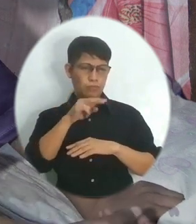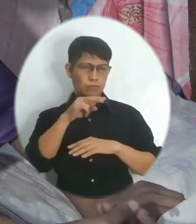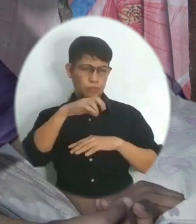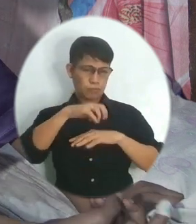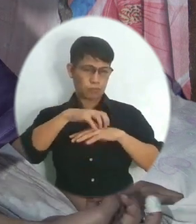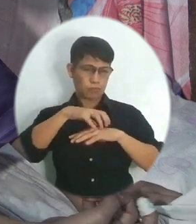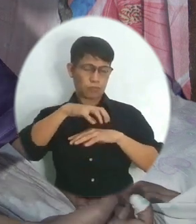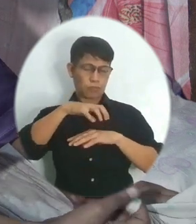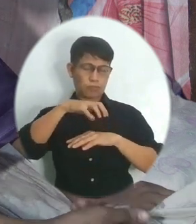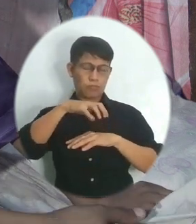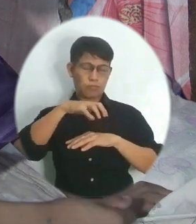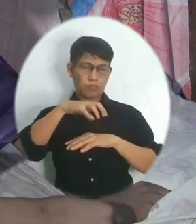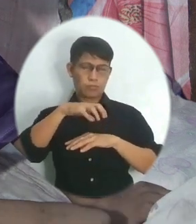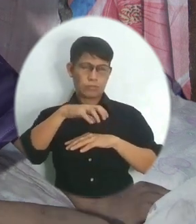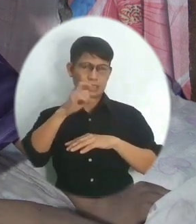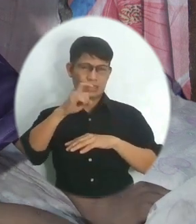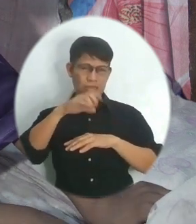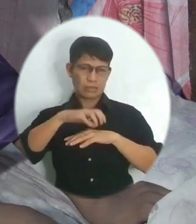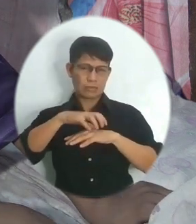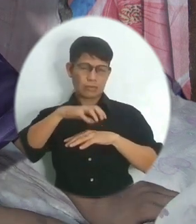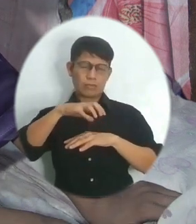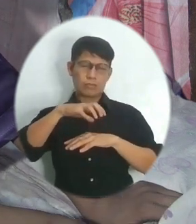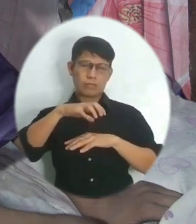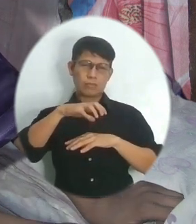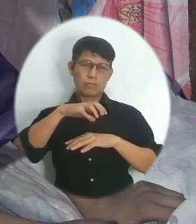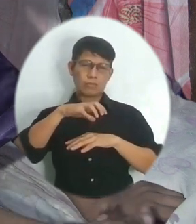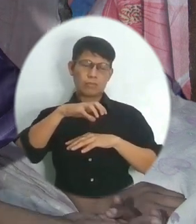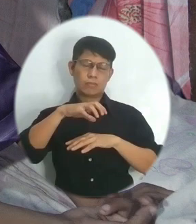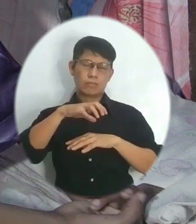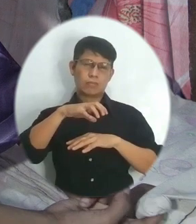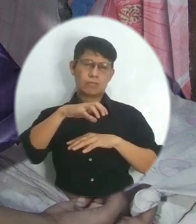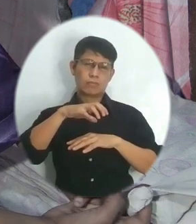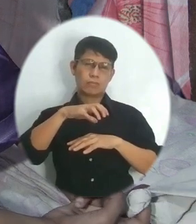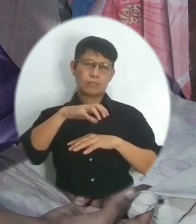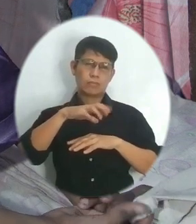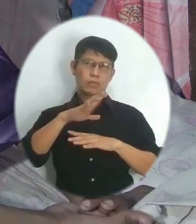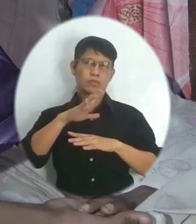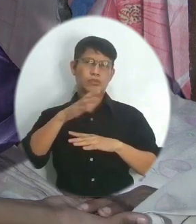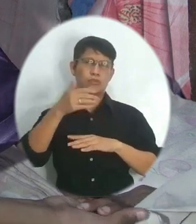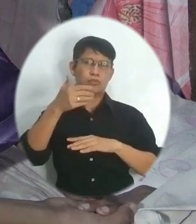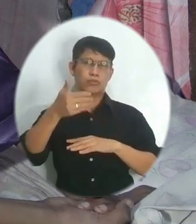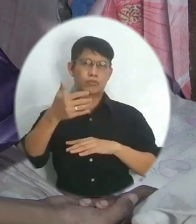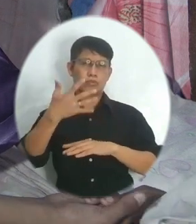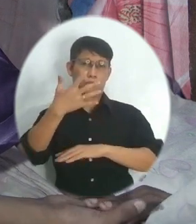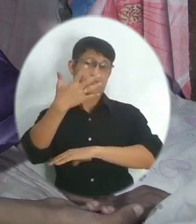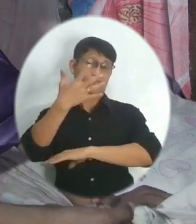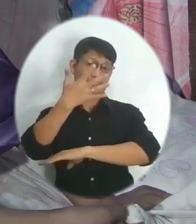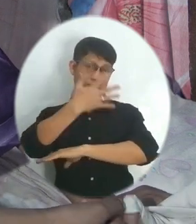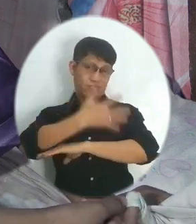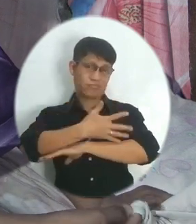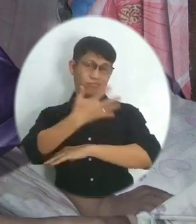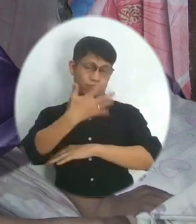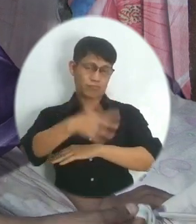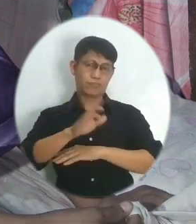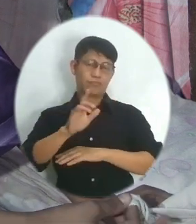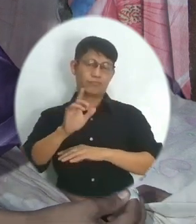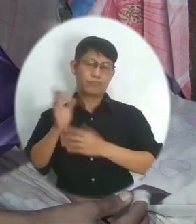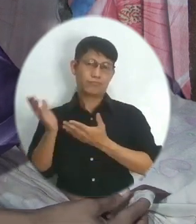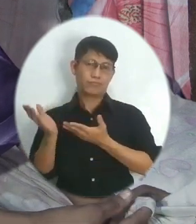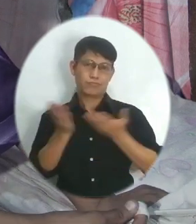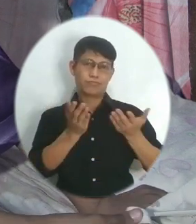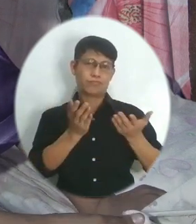lumalaki. Mabilis po yung paglaki niya. Tapos yung mga 5 days po siguro, tinakbo namin siya